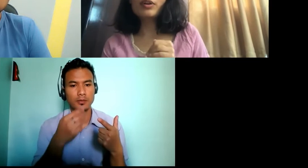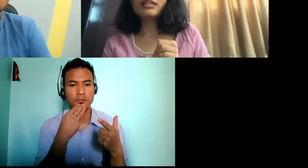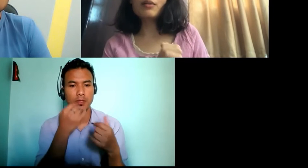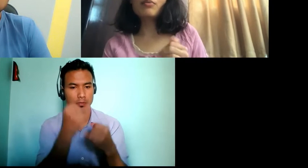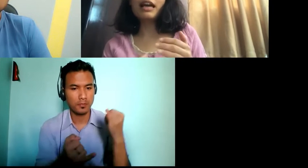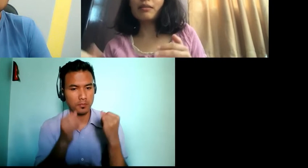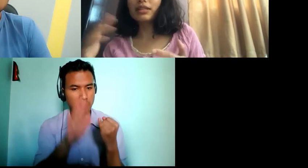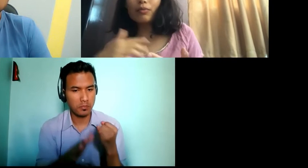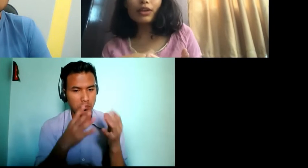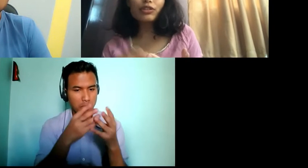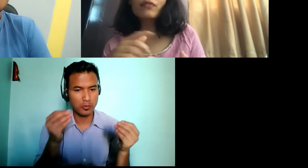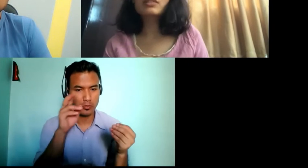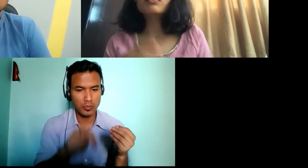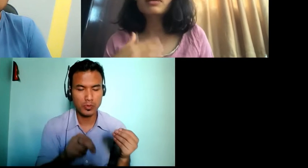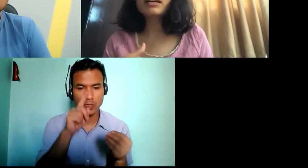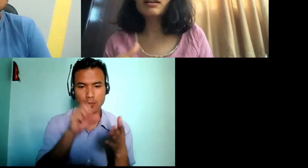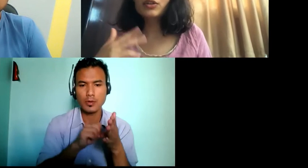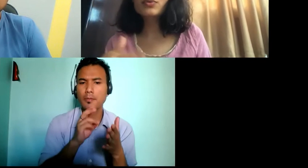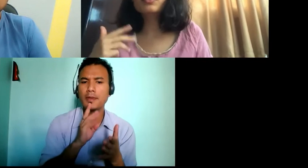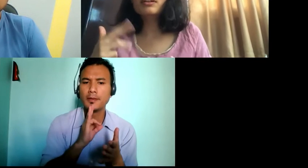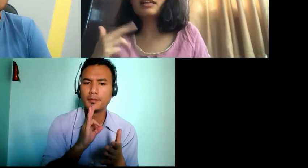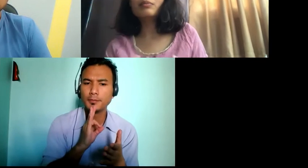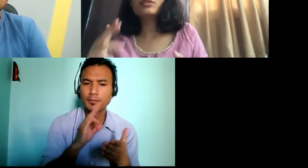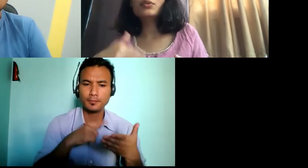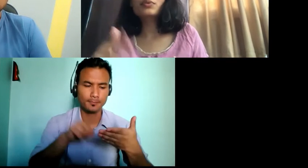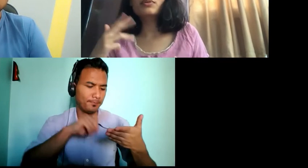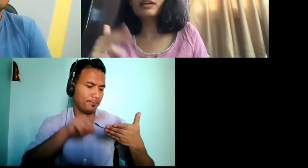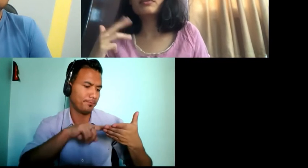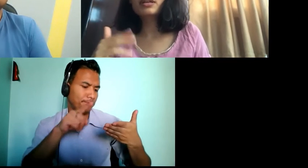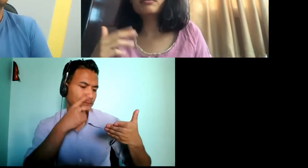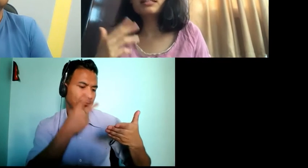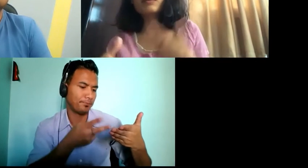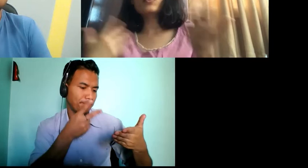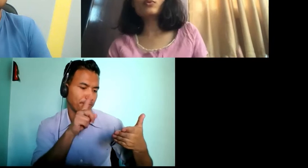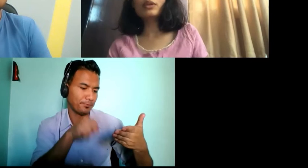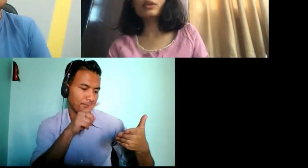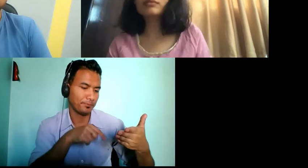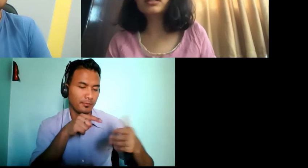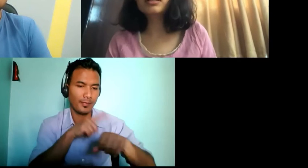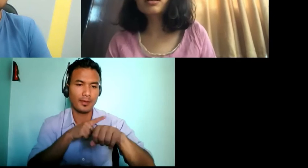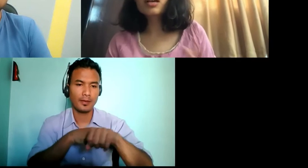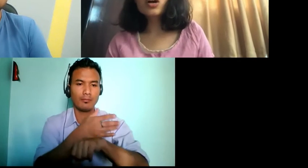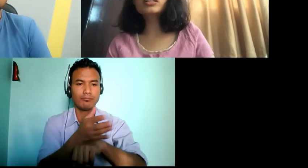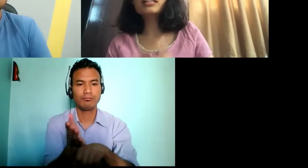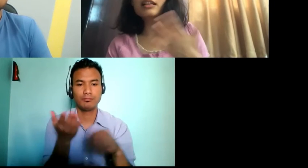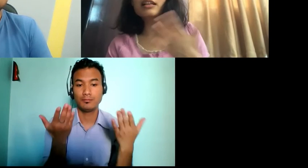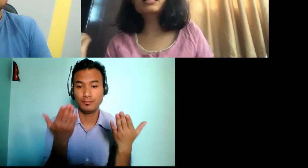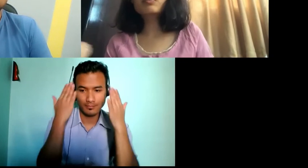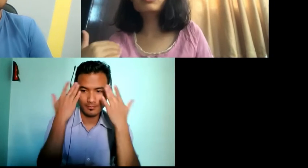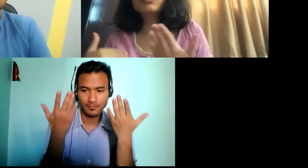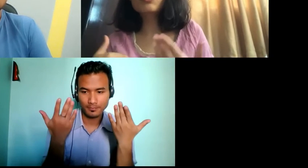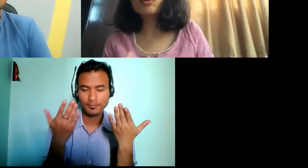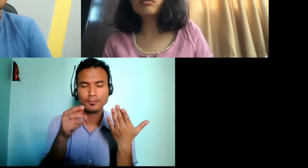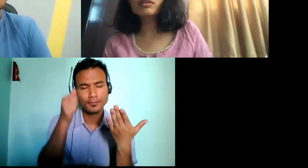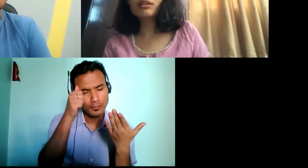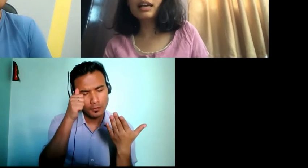सघाउनु पर्नेछ, बट हामी चाहिँ अब एकचोटि फेसबुकमा स्क्रोल गर्न थालेपछि स्क्रोल गरेको गरे हुन्छ, टाइम गएको याद हुँदैन होइन. कतिजनाले पनि